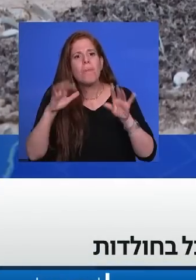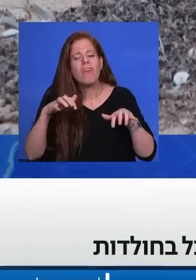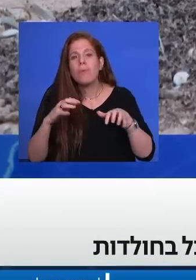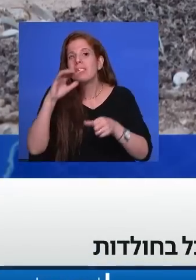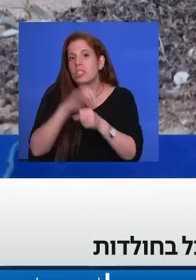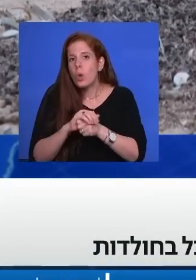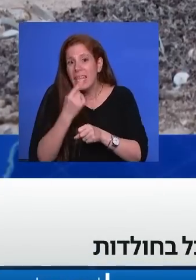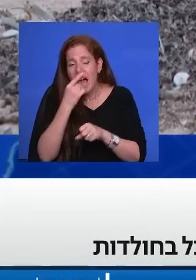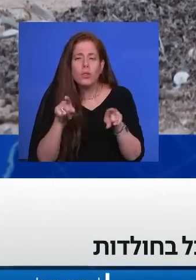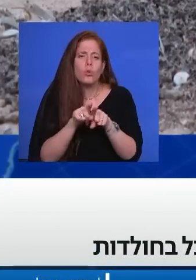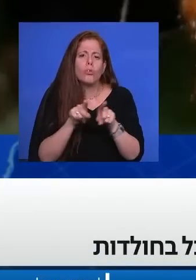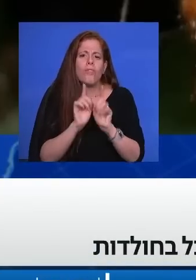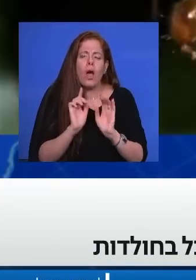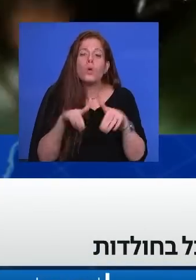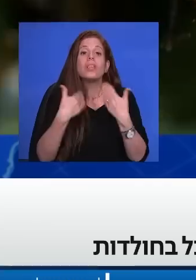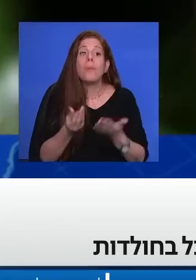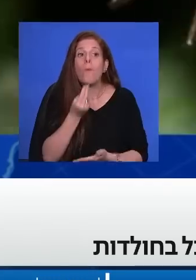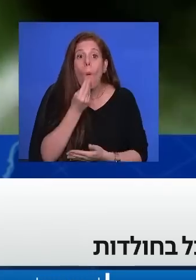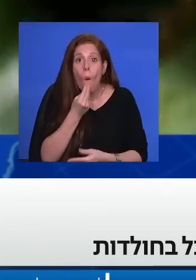אותה שיטה בדיוק. נותנים להם אוכל